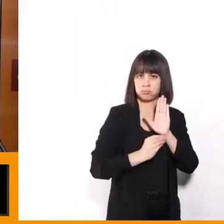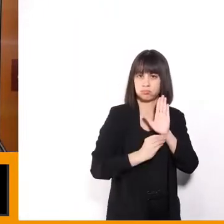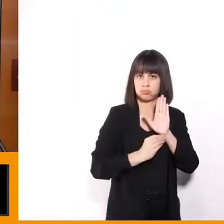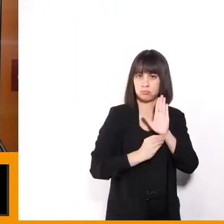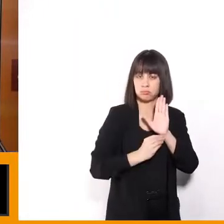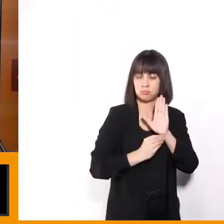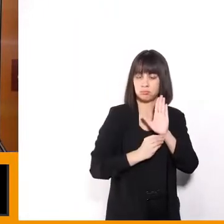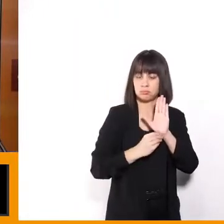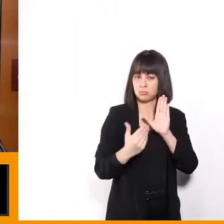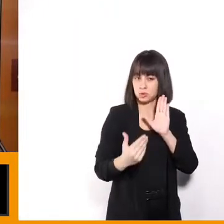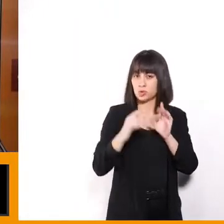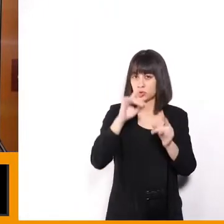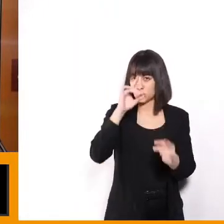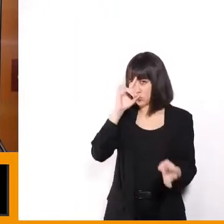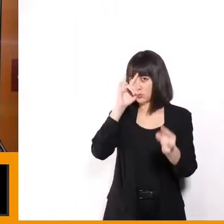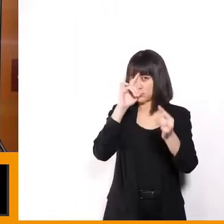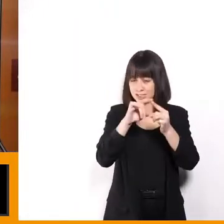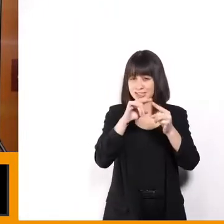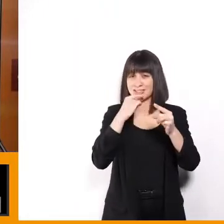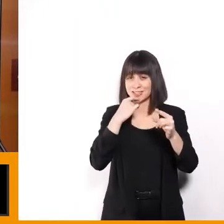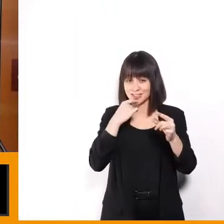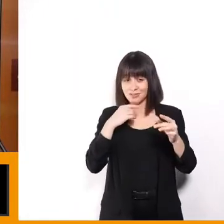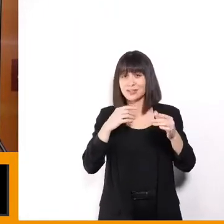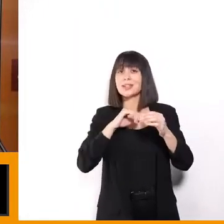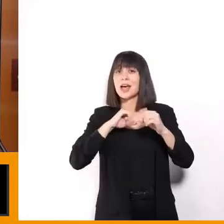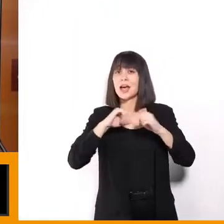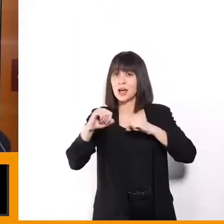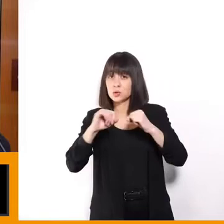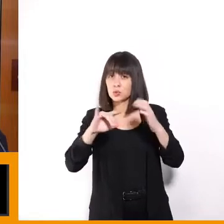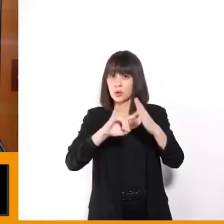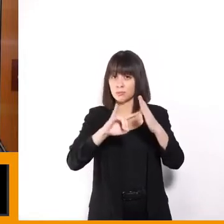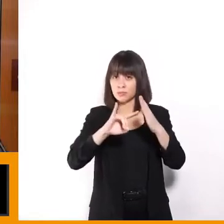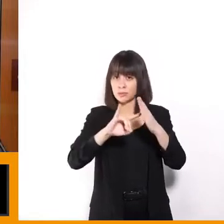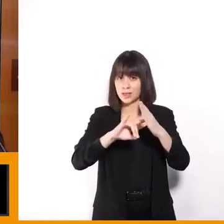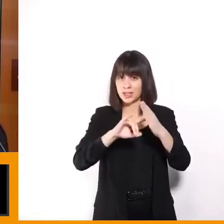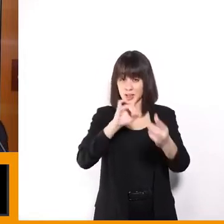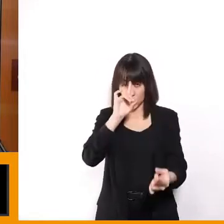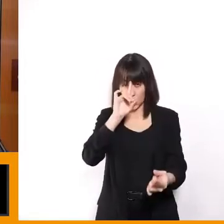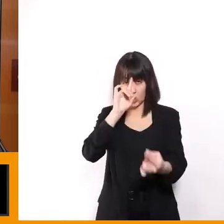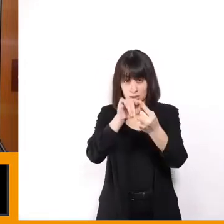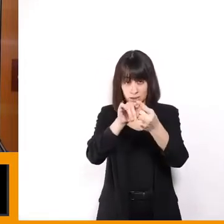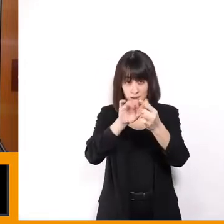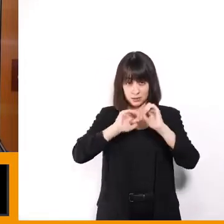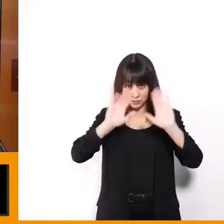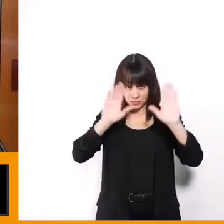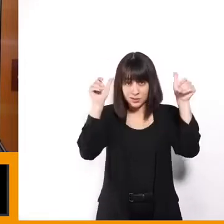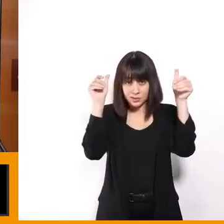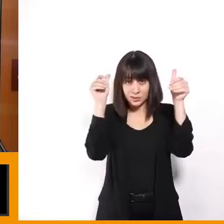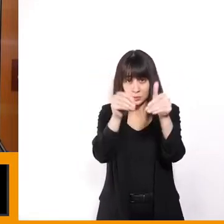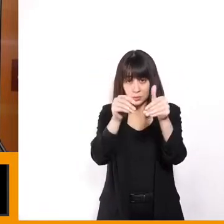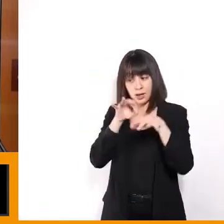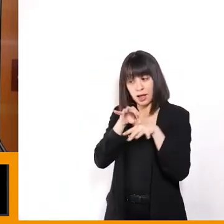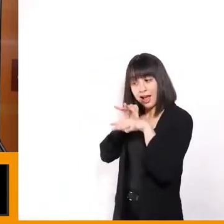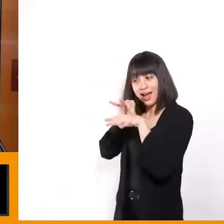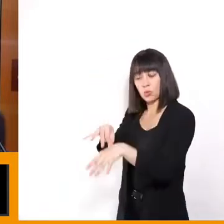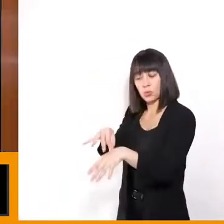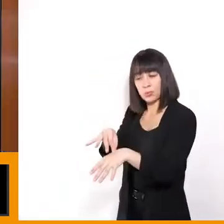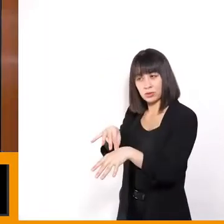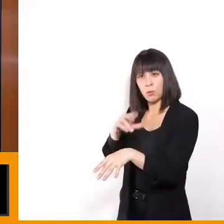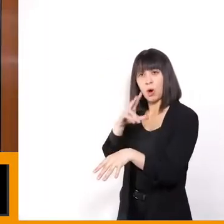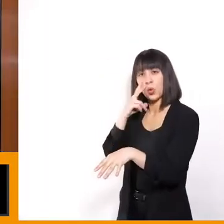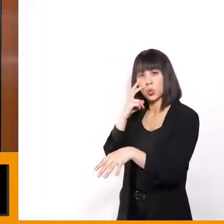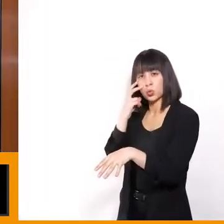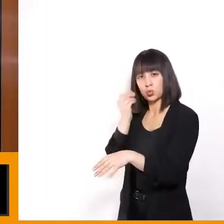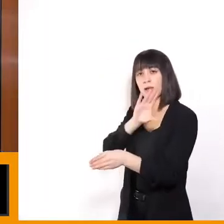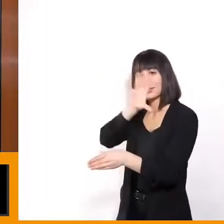reconcentrer, recentraliser l'action de la MDPH dans l'accompagnement, dans la notion de relation humaine avec les parents et les